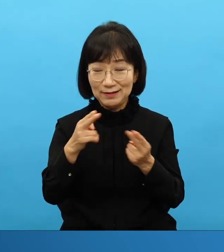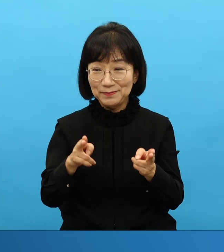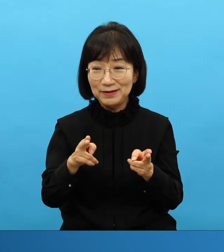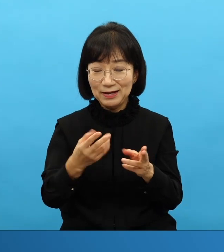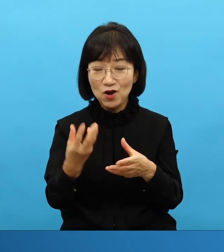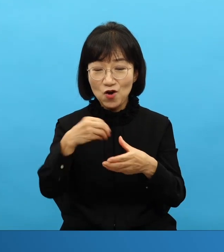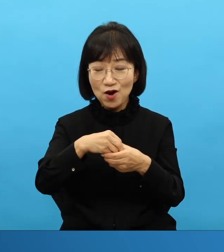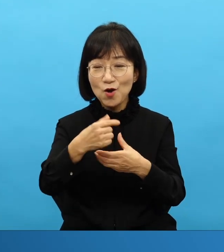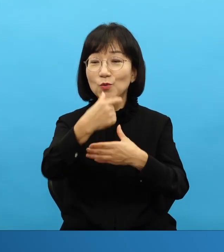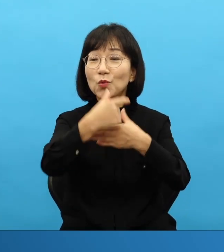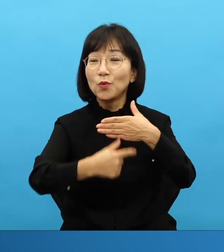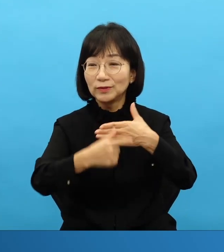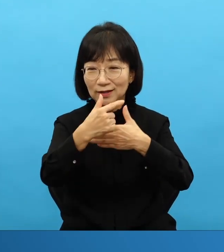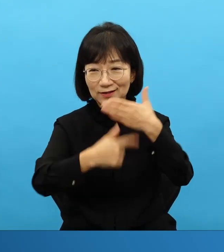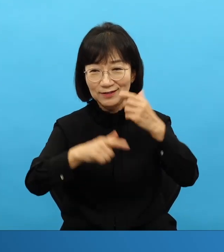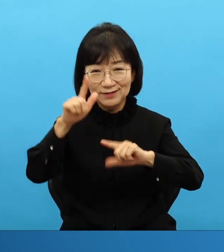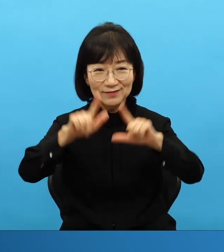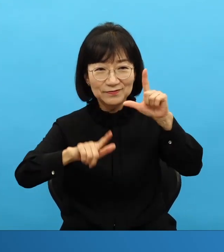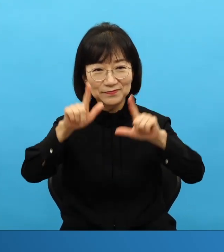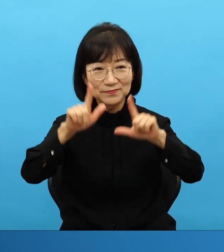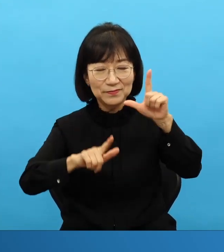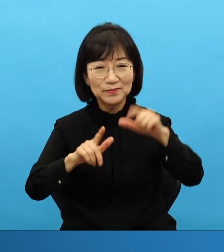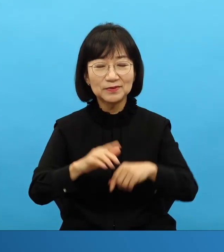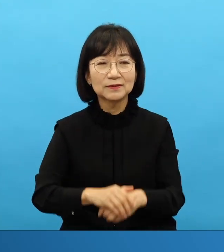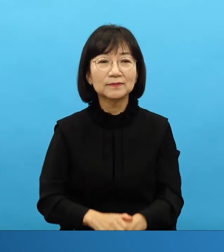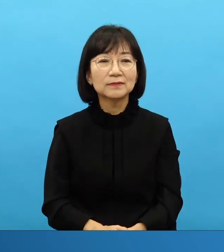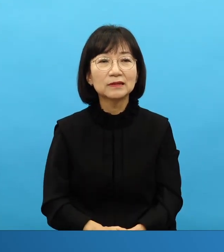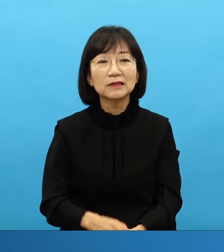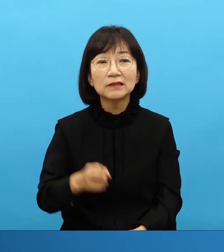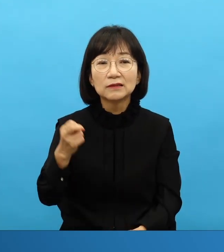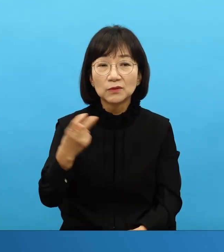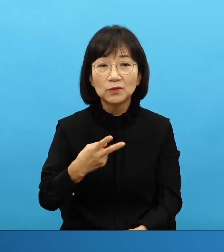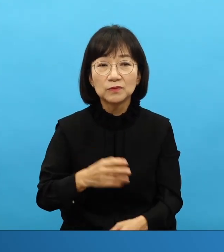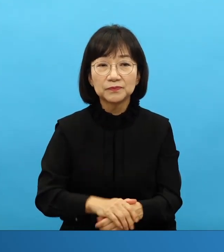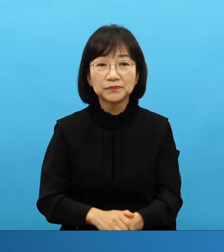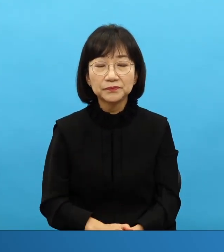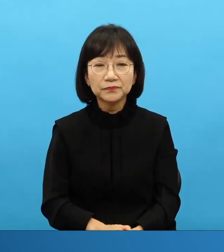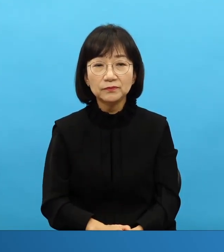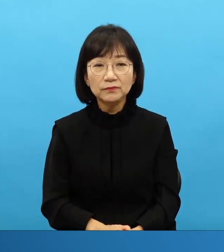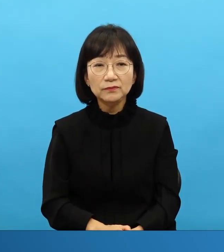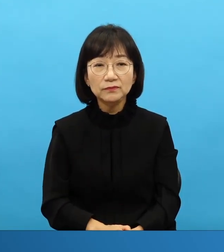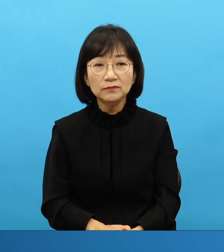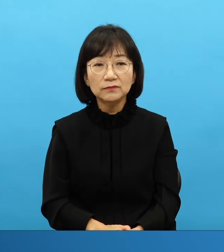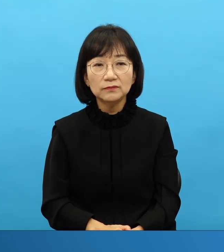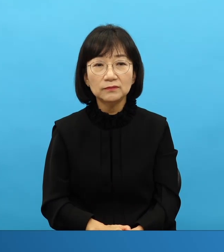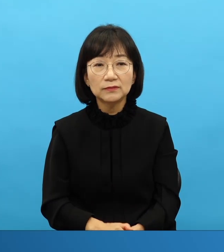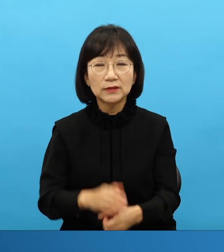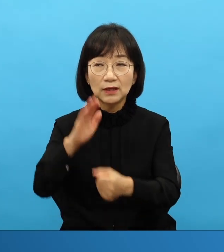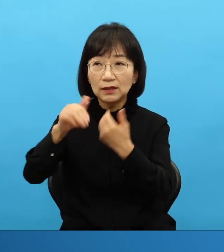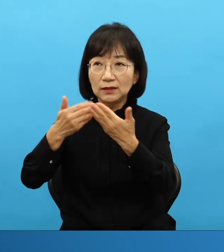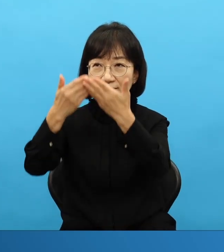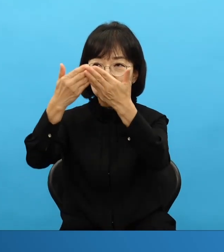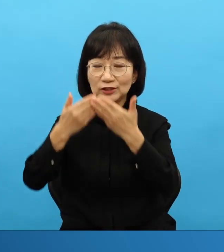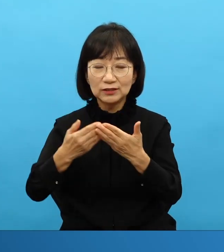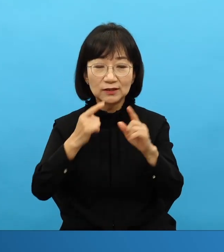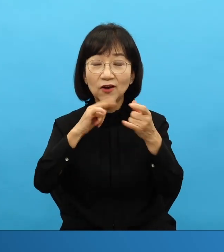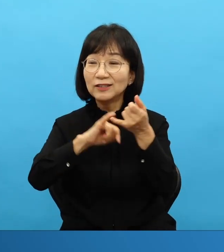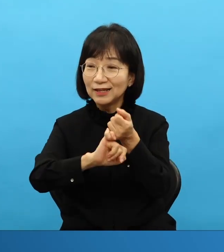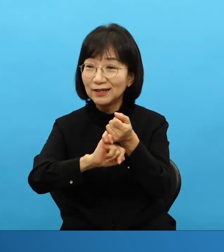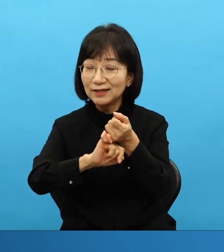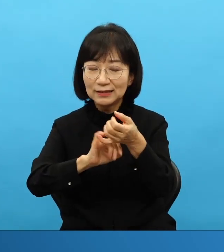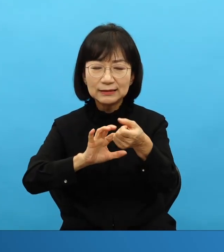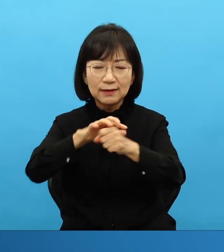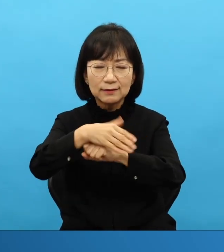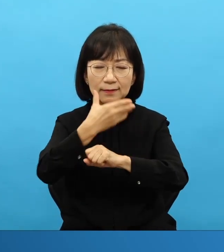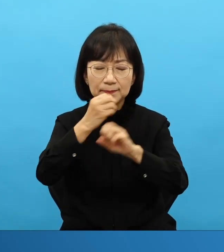团， 그리고 세계본만은 하나님의 언약, 오직 선교입니다. 并且世界福音化就是神唯独的约，就是